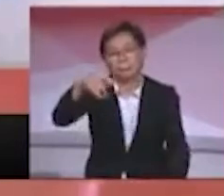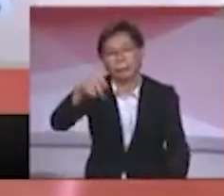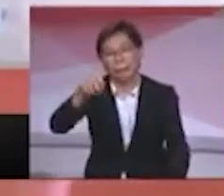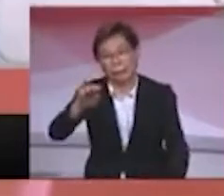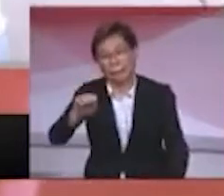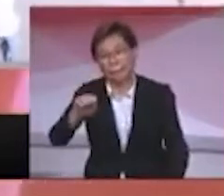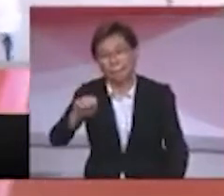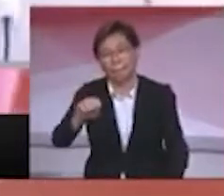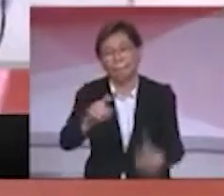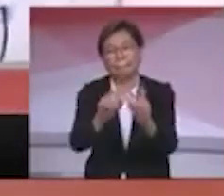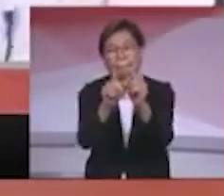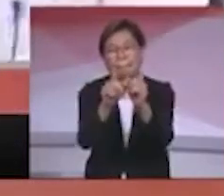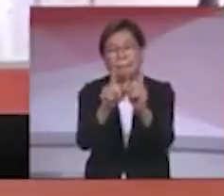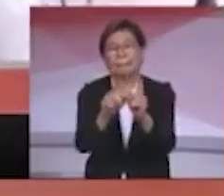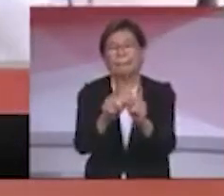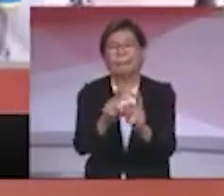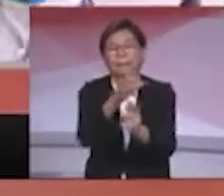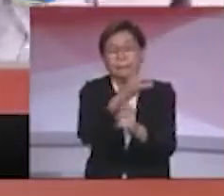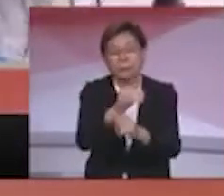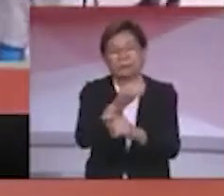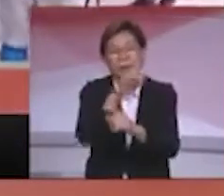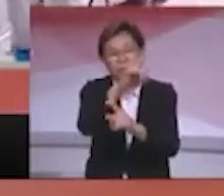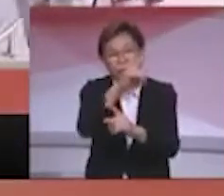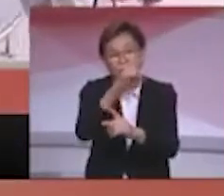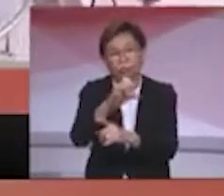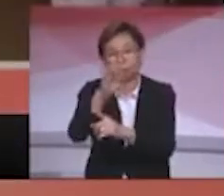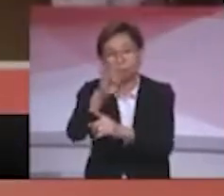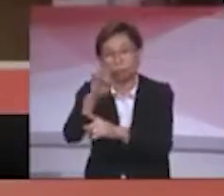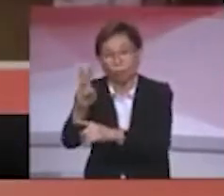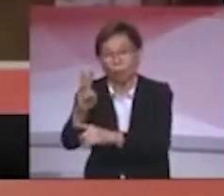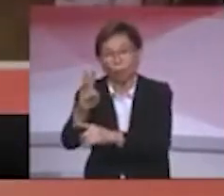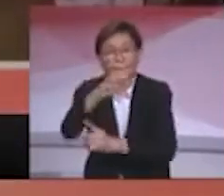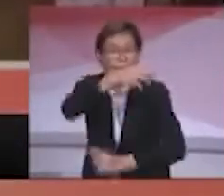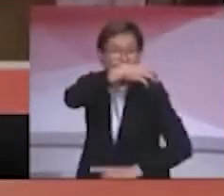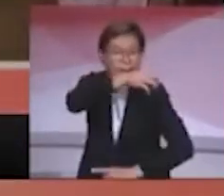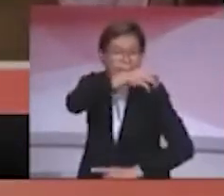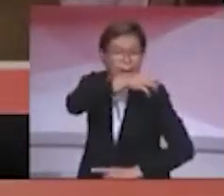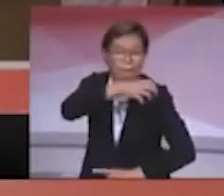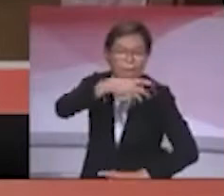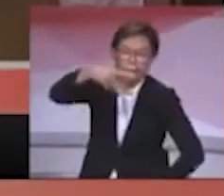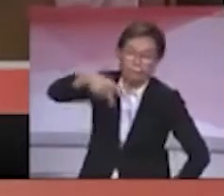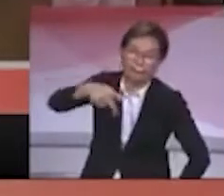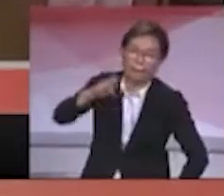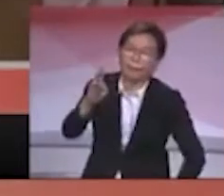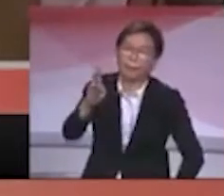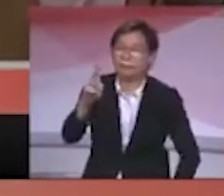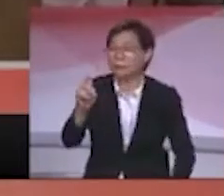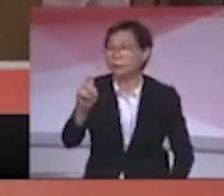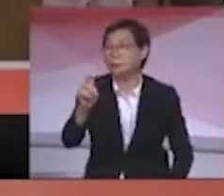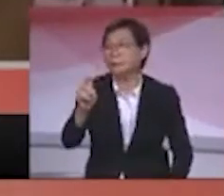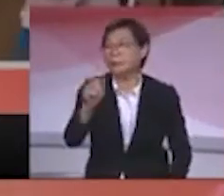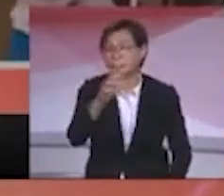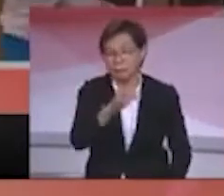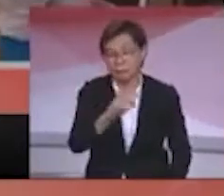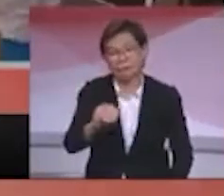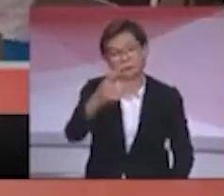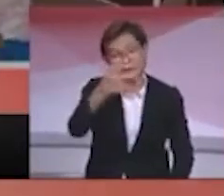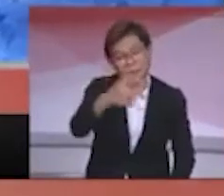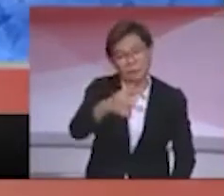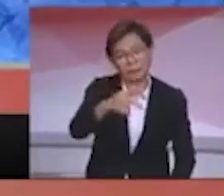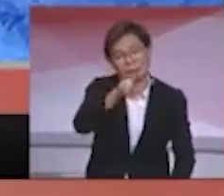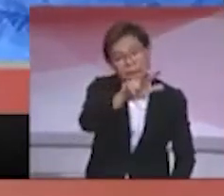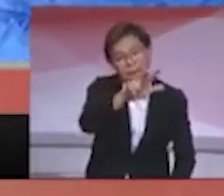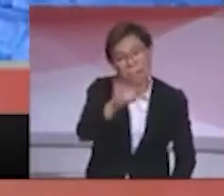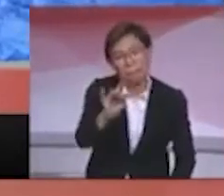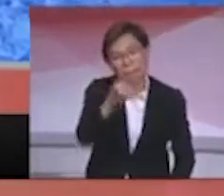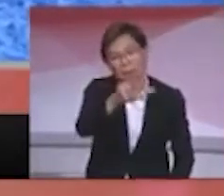Malaysia serta 176 anggota pihak berkuasa tempatan dan